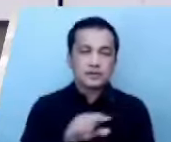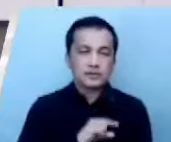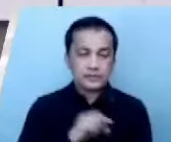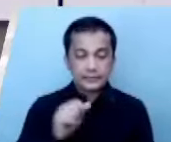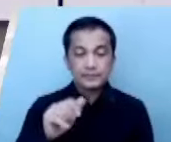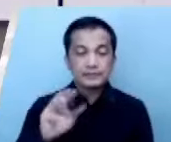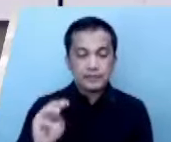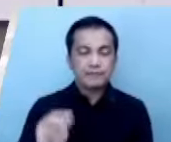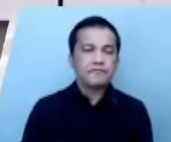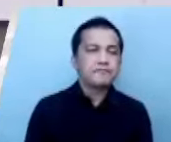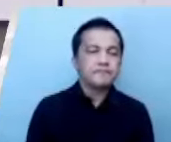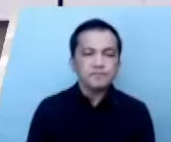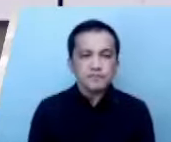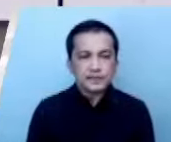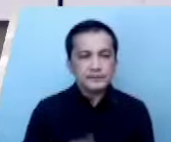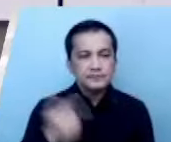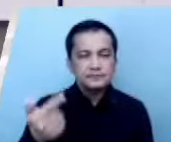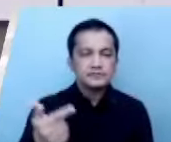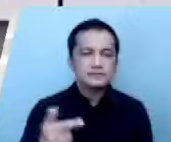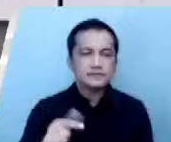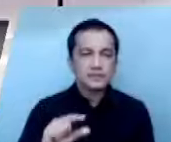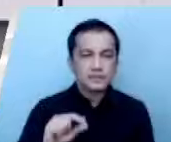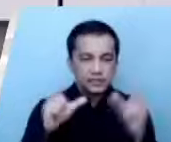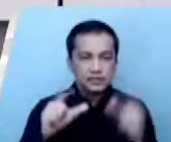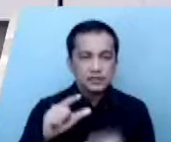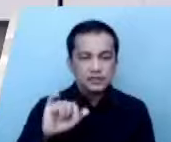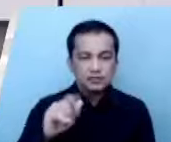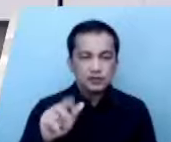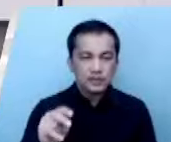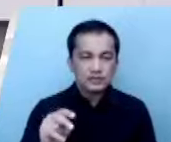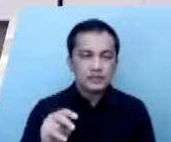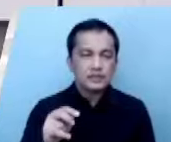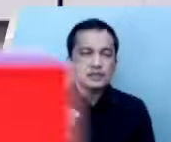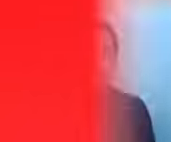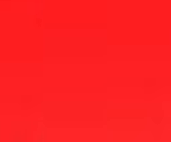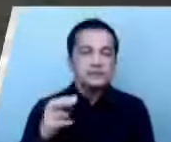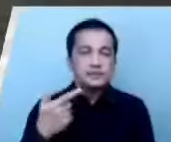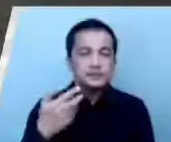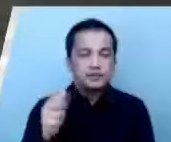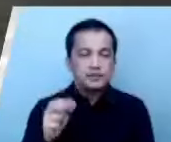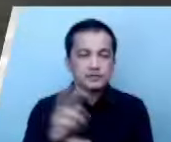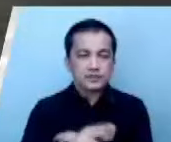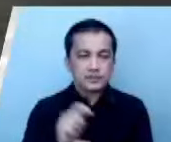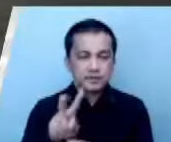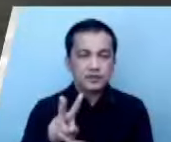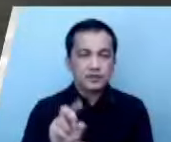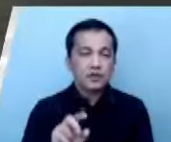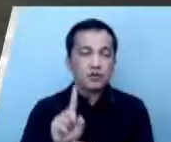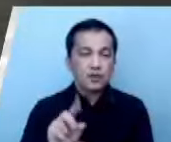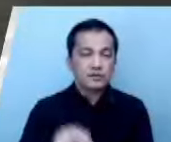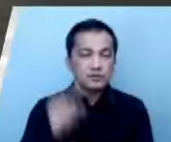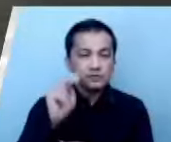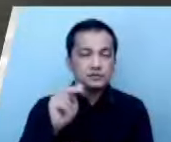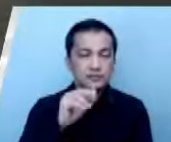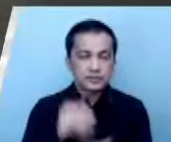nakatutokla si Joan Ponsoy ng GMA Regional TV, 1 North Central Luzon. Joan?